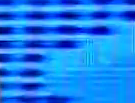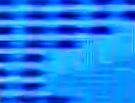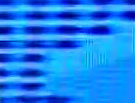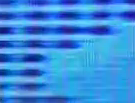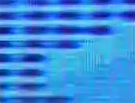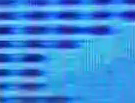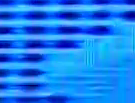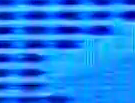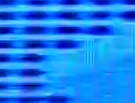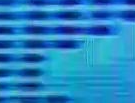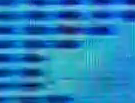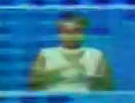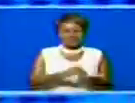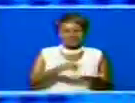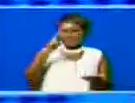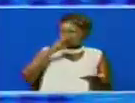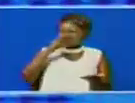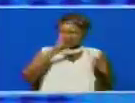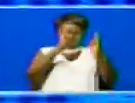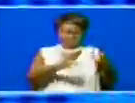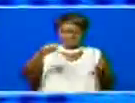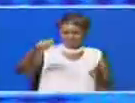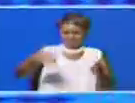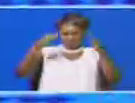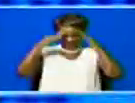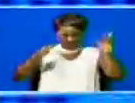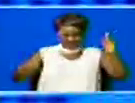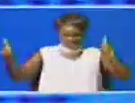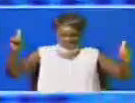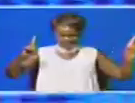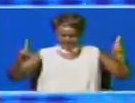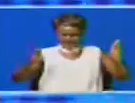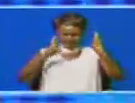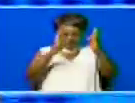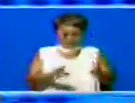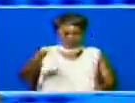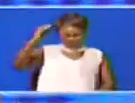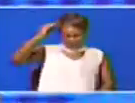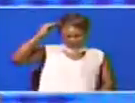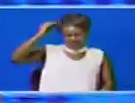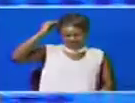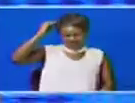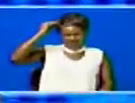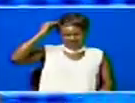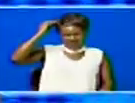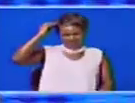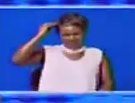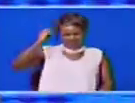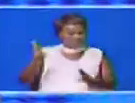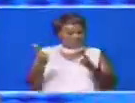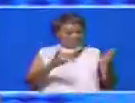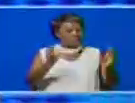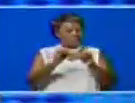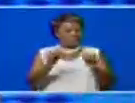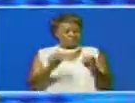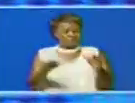Karibu tena mtazamaji. Katika makala ya Mirindimo hii leo tunaangazia densi ya mwanahabari Frank Otieno, kicheko kisichokuwa cha kawaida cha